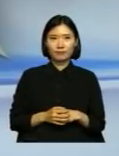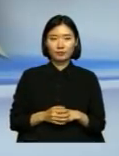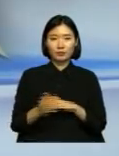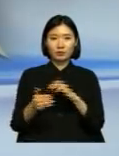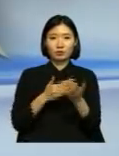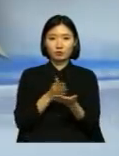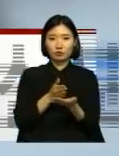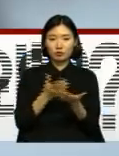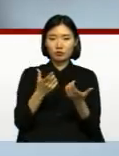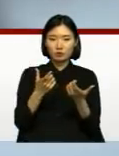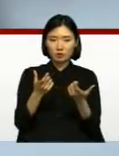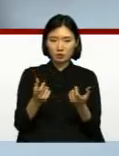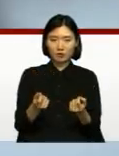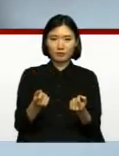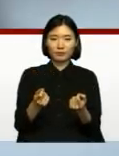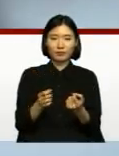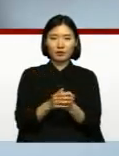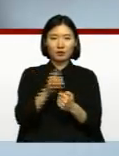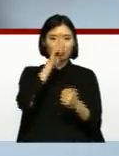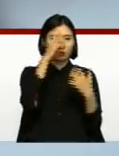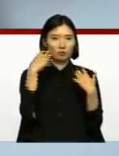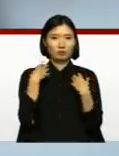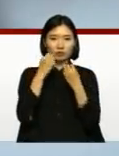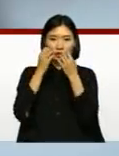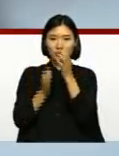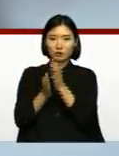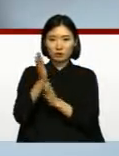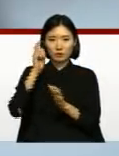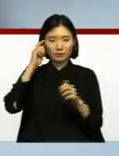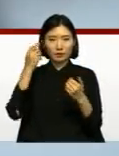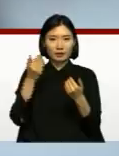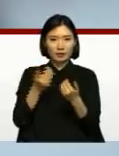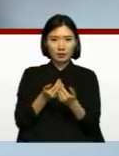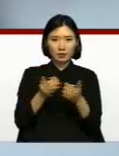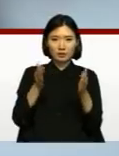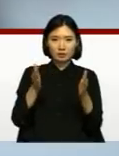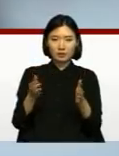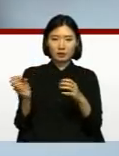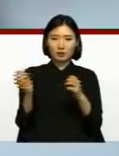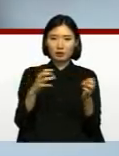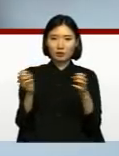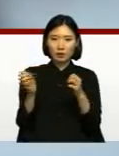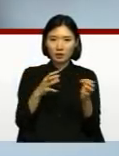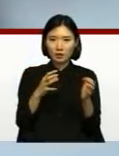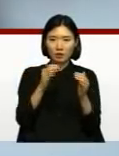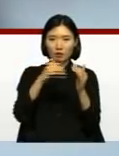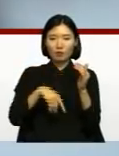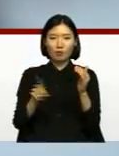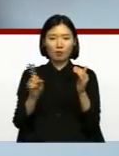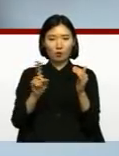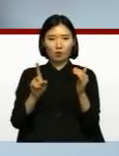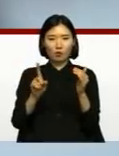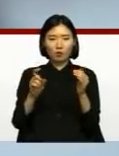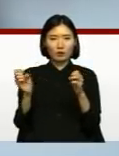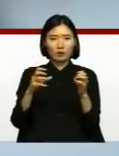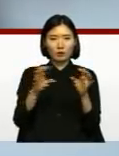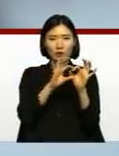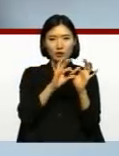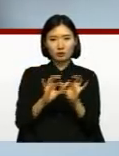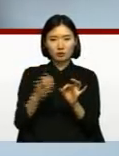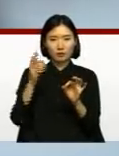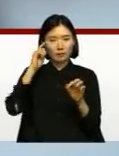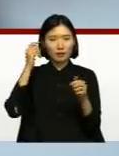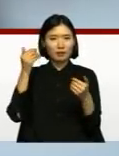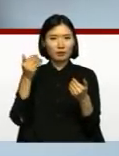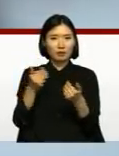네 앞서 전해드린 내용과 관련해 정부와 신도시 반대측 주민 사이의 대화는 어디까지 와 있고 또 대화는 계속 되는데 반대